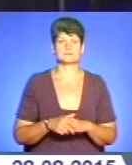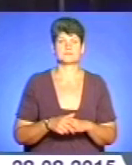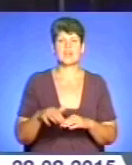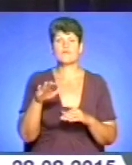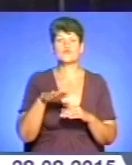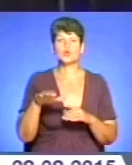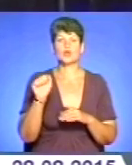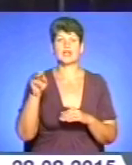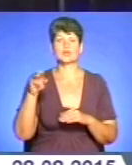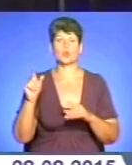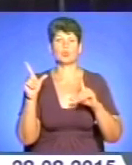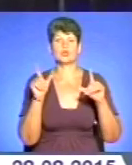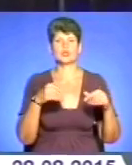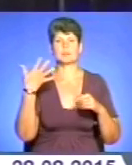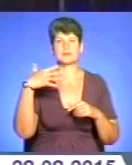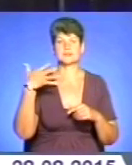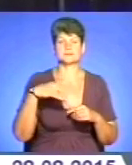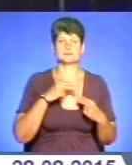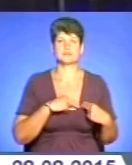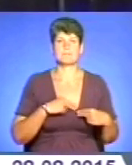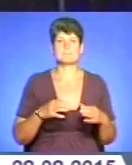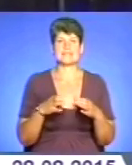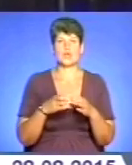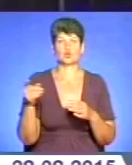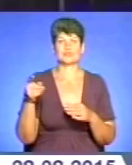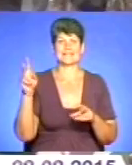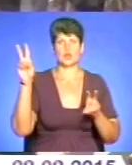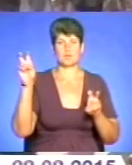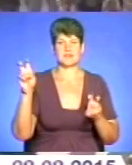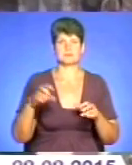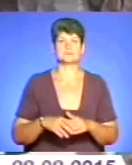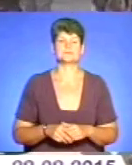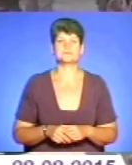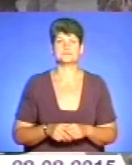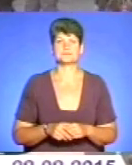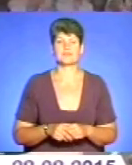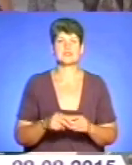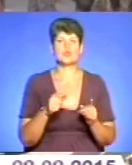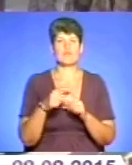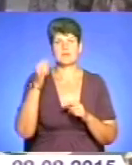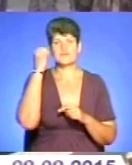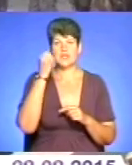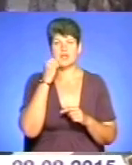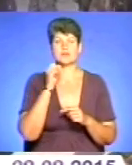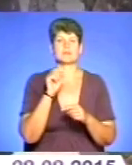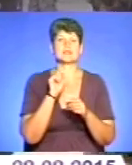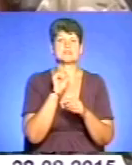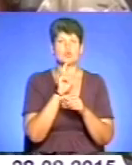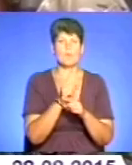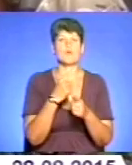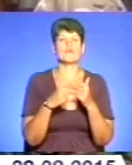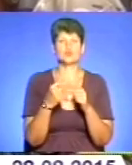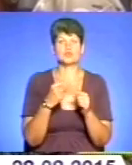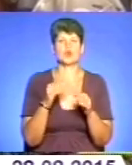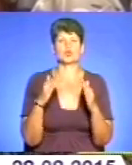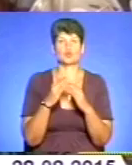В зону АТО поїхало 50 бійців батальйону «Тернопіль». Подробиці у відеоматеріалі. Зі словами вдячності та настановами повернутися додому